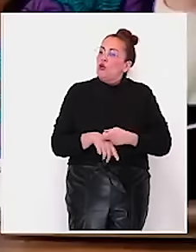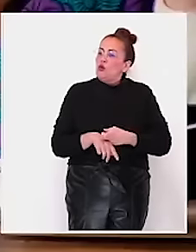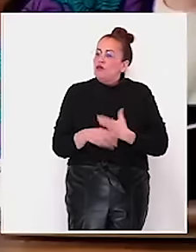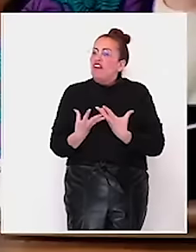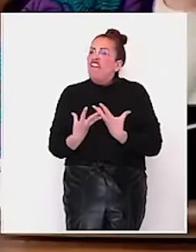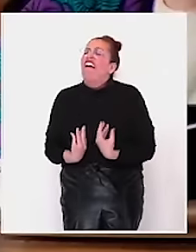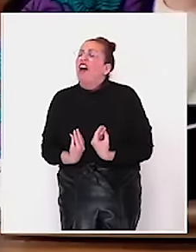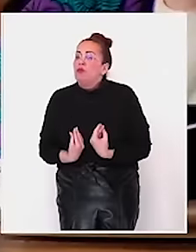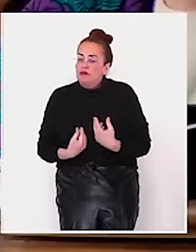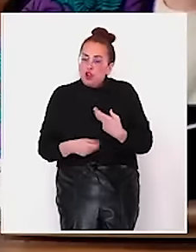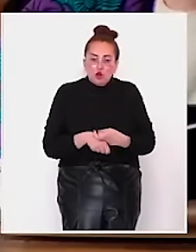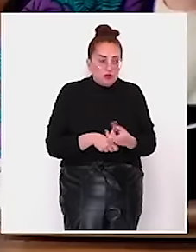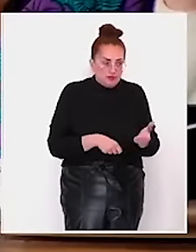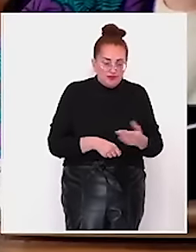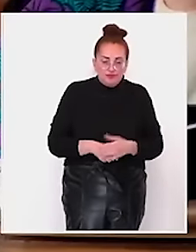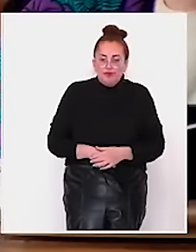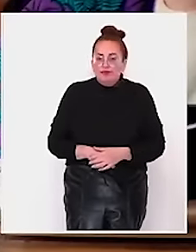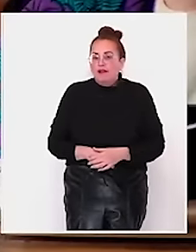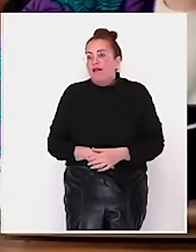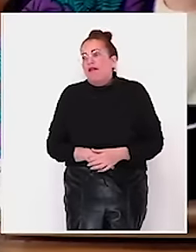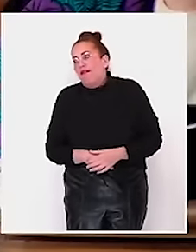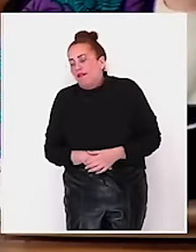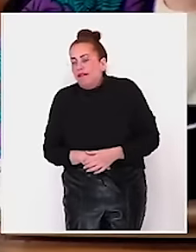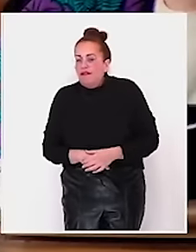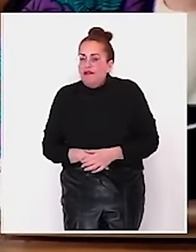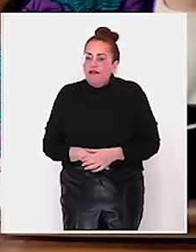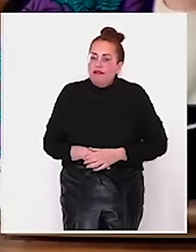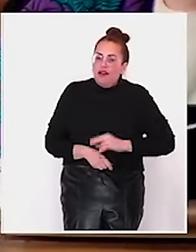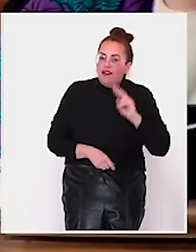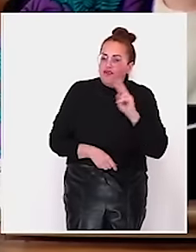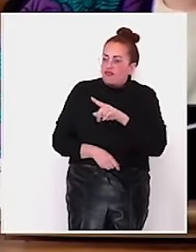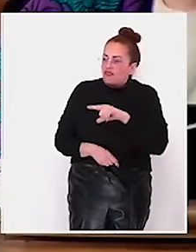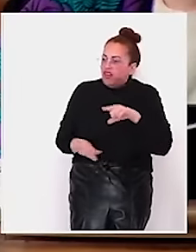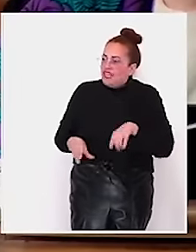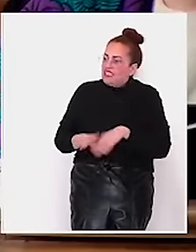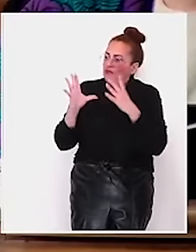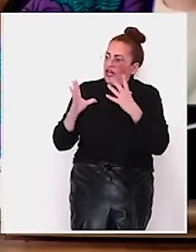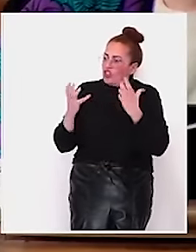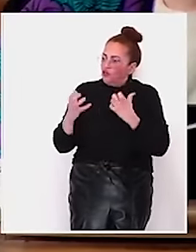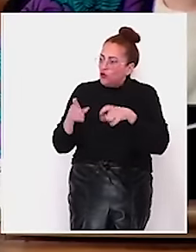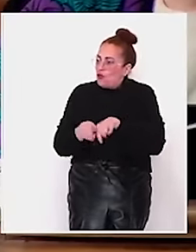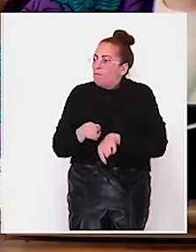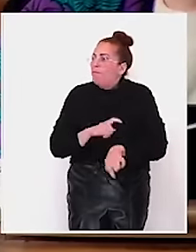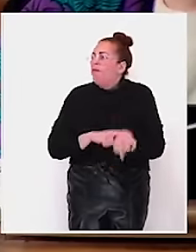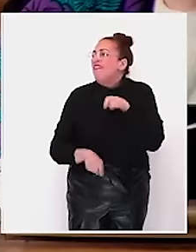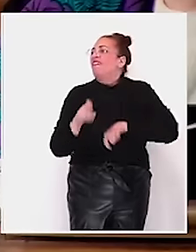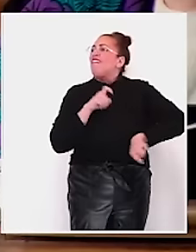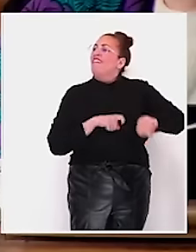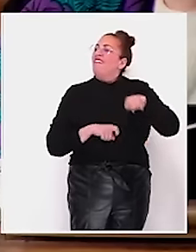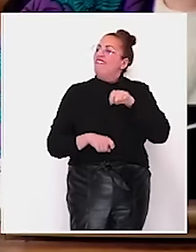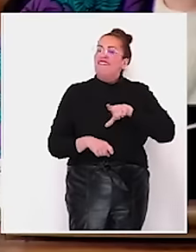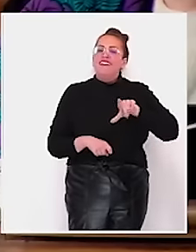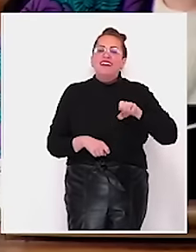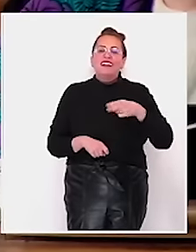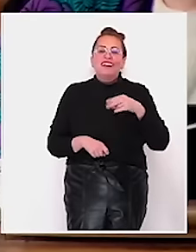Oui, alors là, ce n'est pas la gauche social-démocrate de Lénine que vous exhortez de vos voeux, en tout cas en début de conseil municipal.